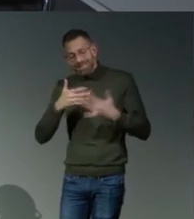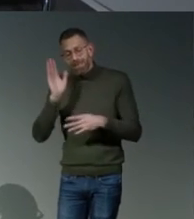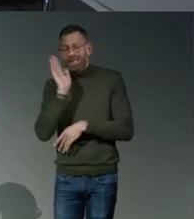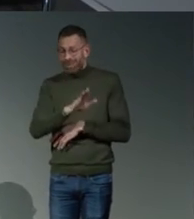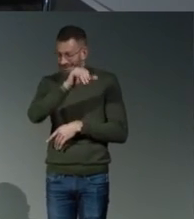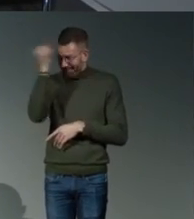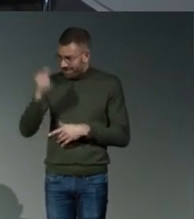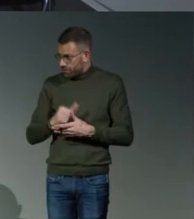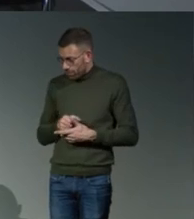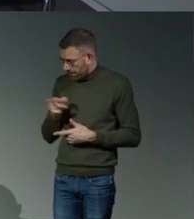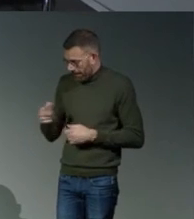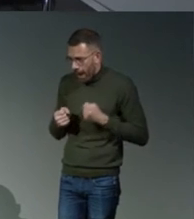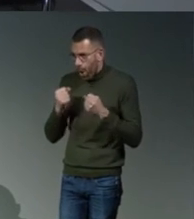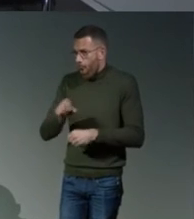garçons,